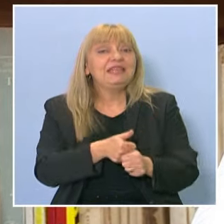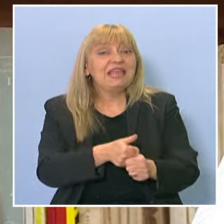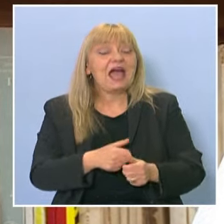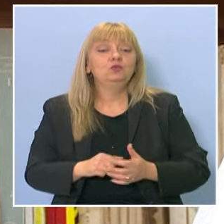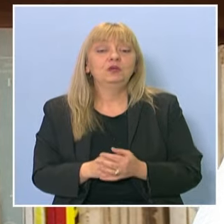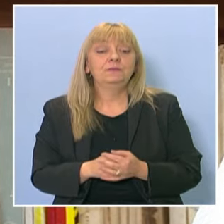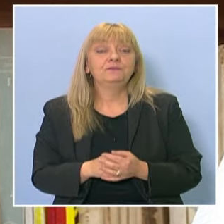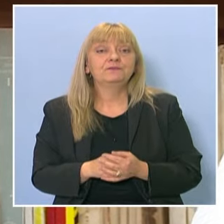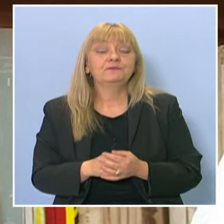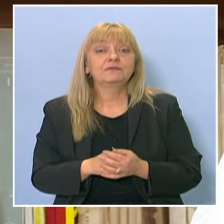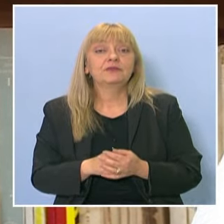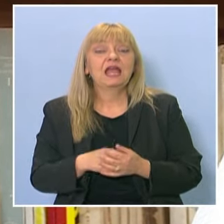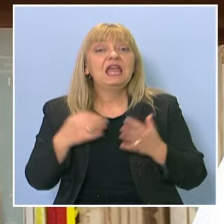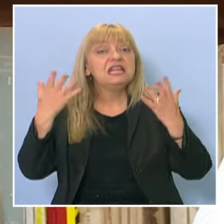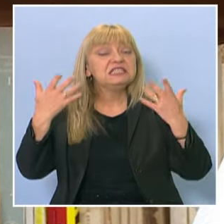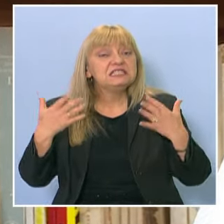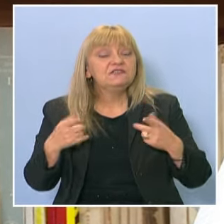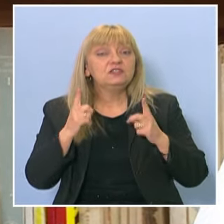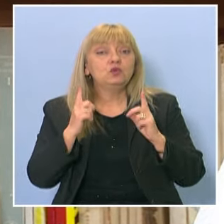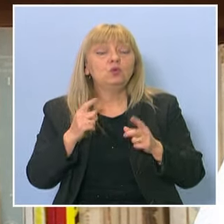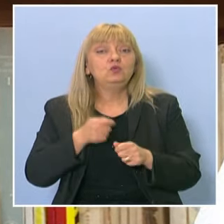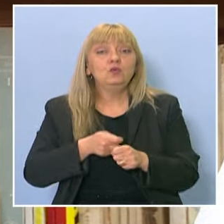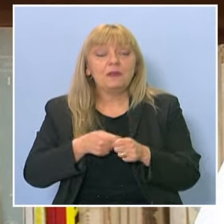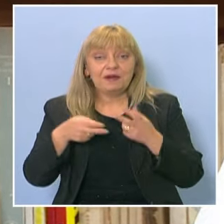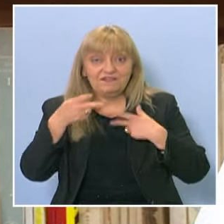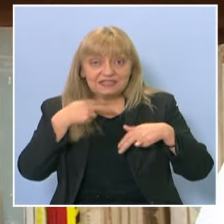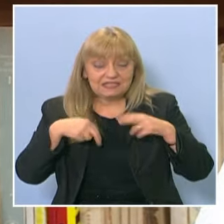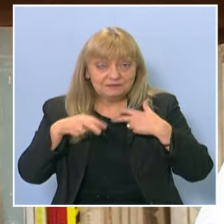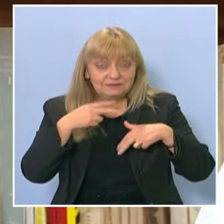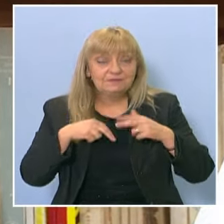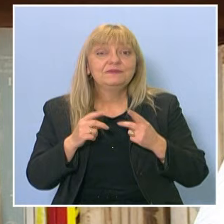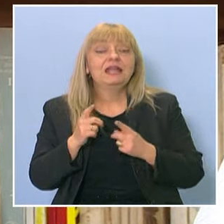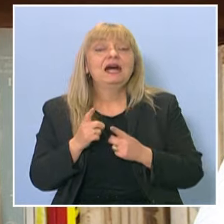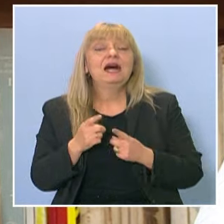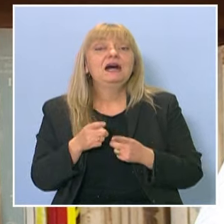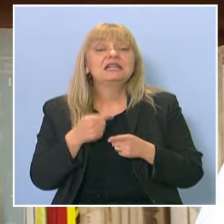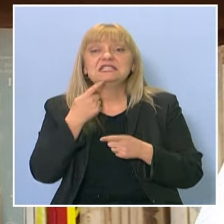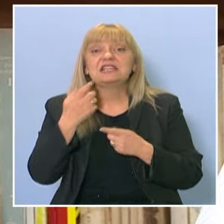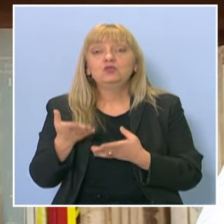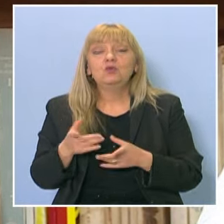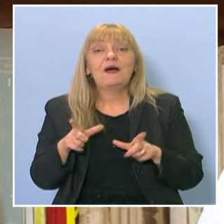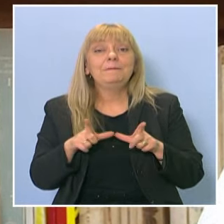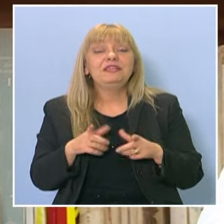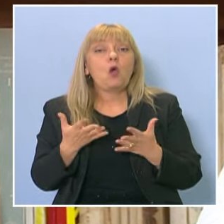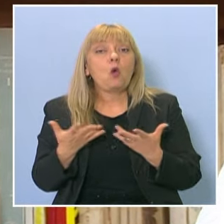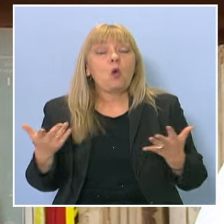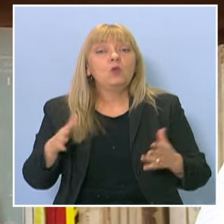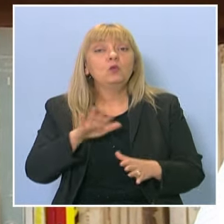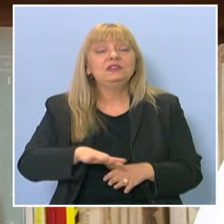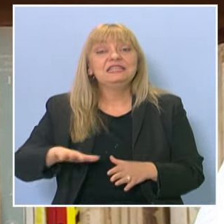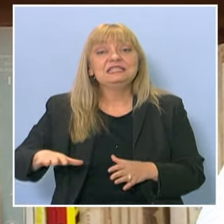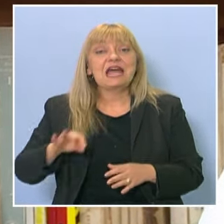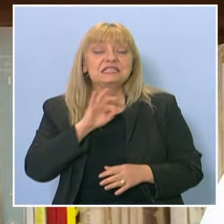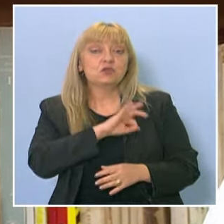Цифрите, които направиха като изследване Малипе за това медиаторите колко деца са успяли да върнат и